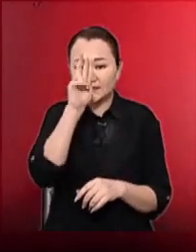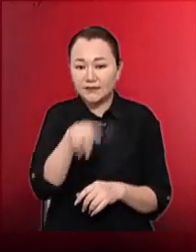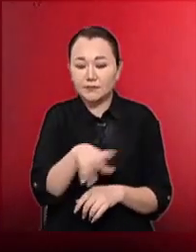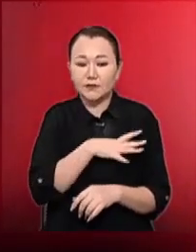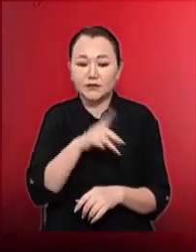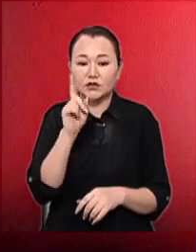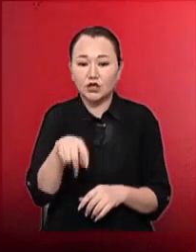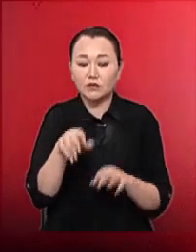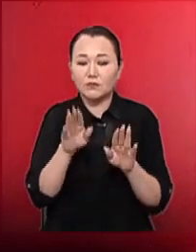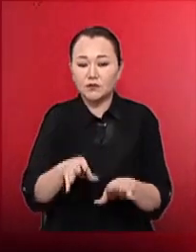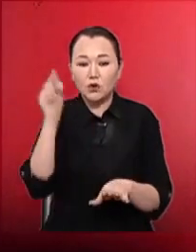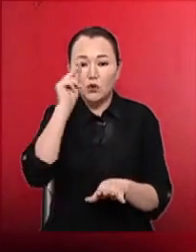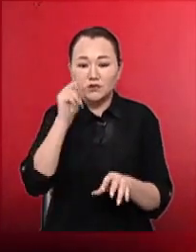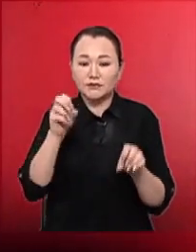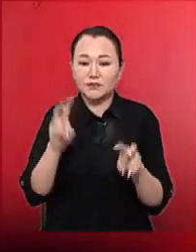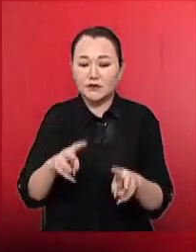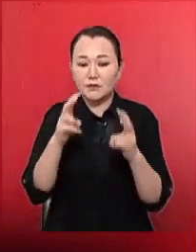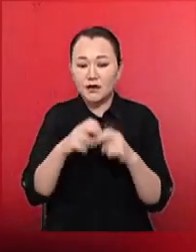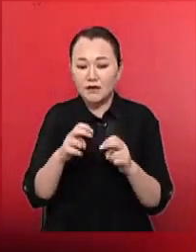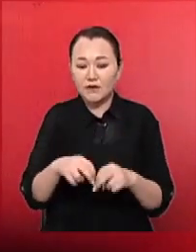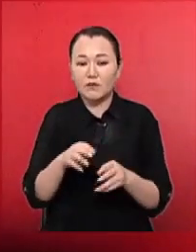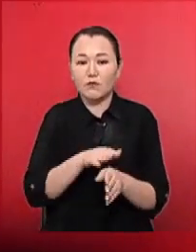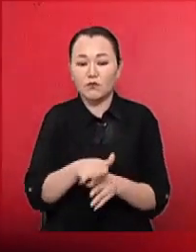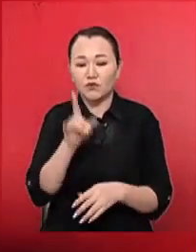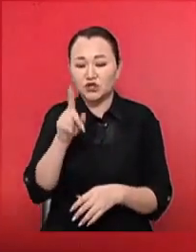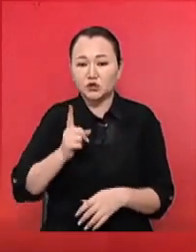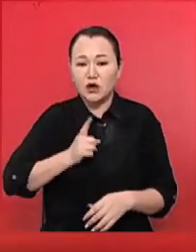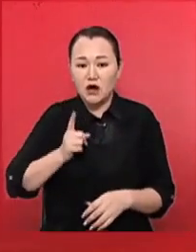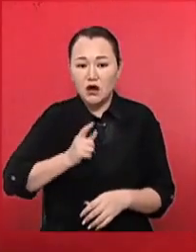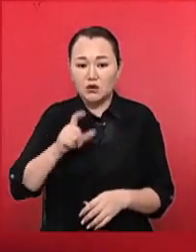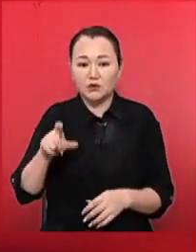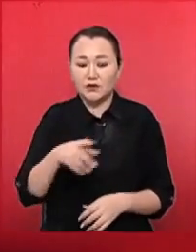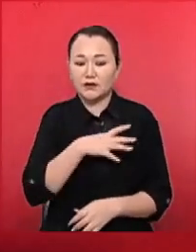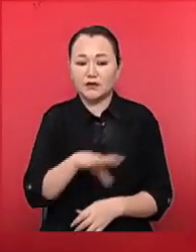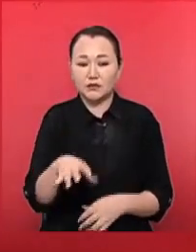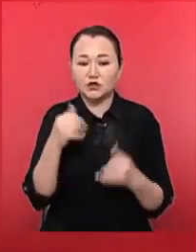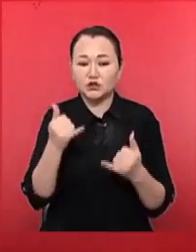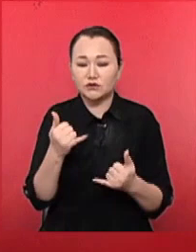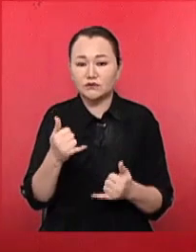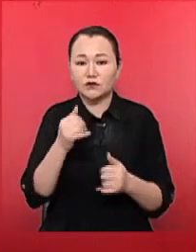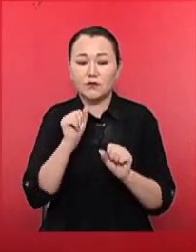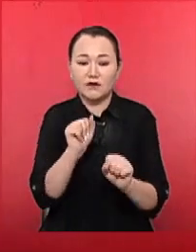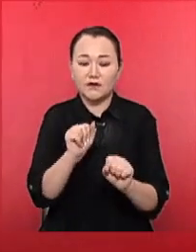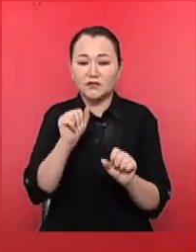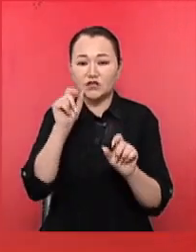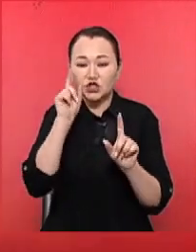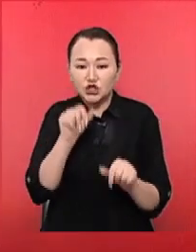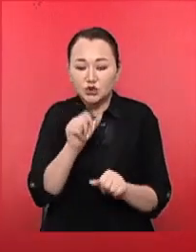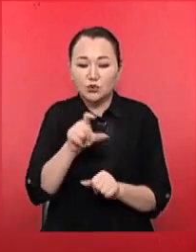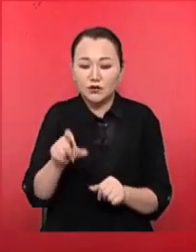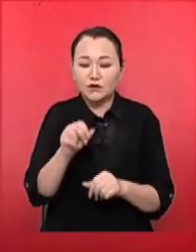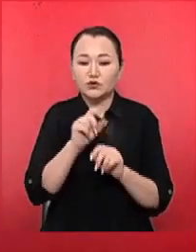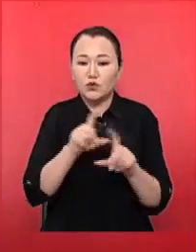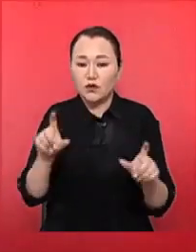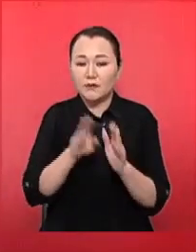Тіпті оқу орнының өзінде арнайы тексеру құрылғылары түгілі күзет қызметі де болмапты. Қазір құқық қорғау органдары мектептегі